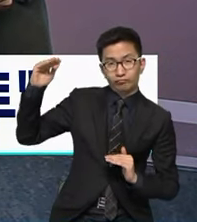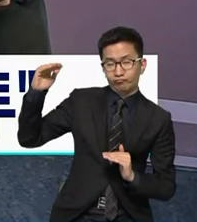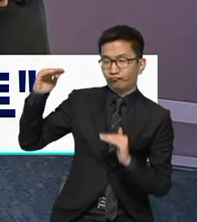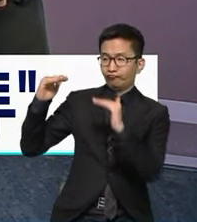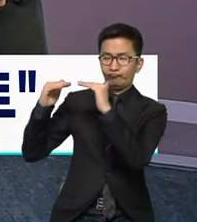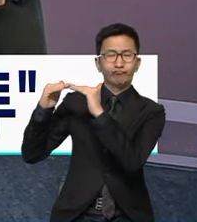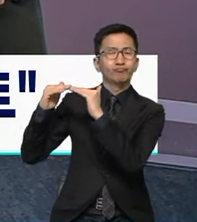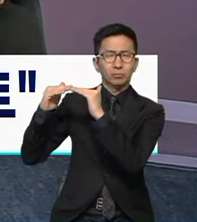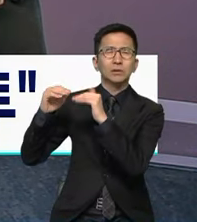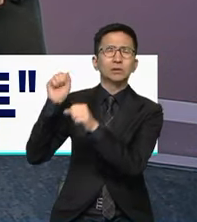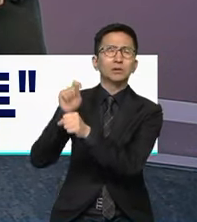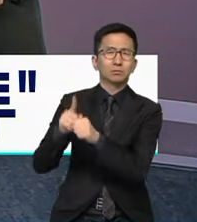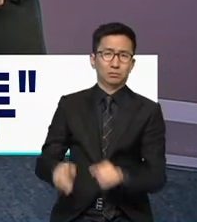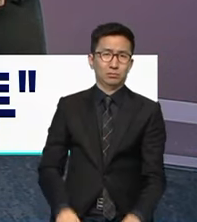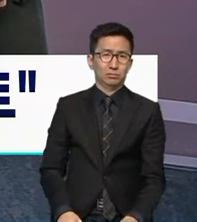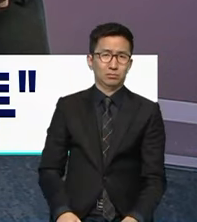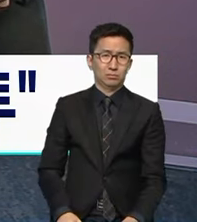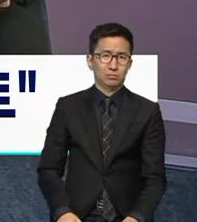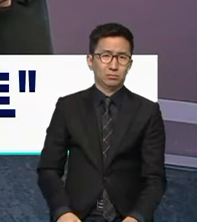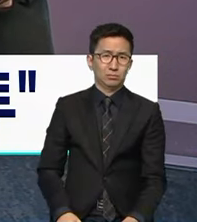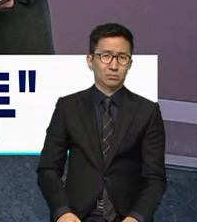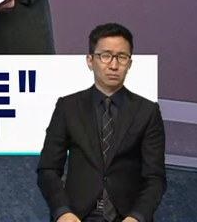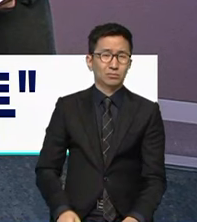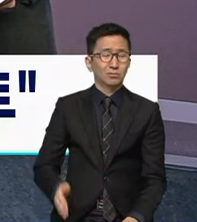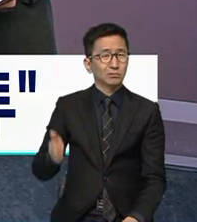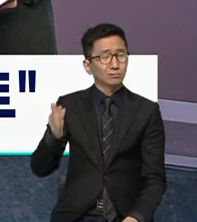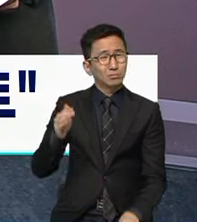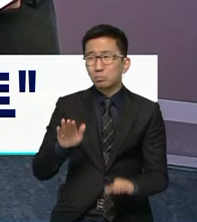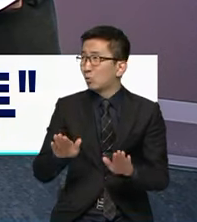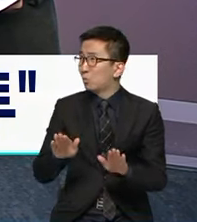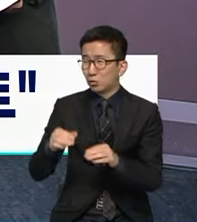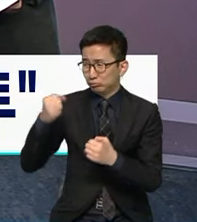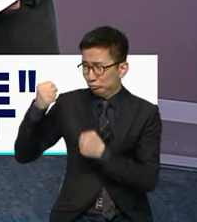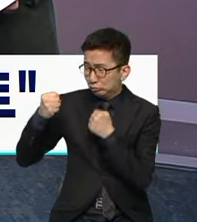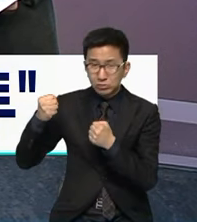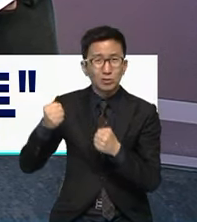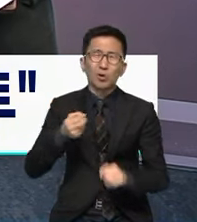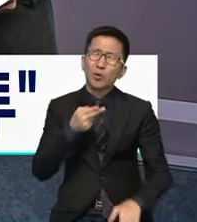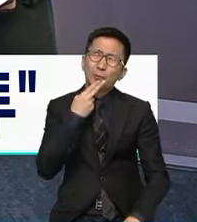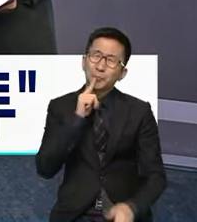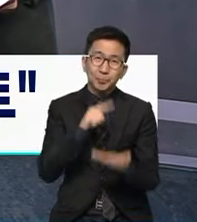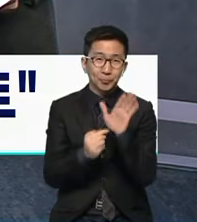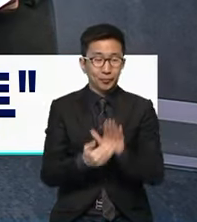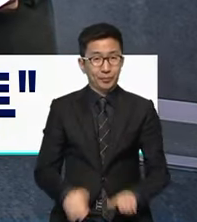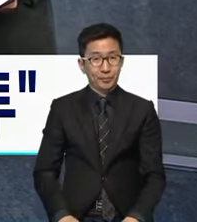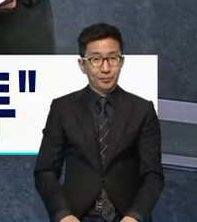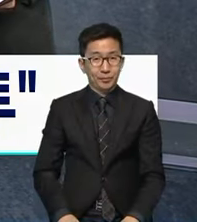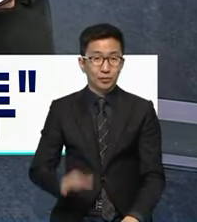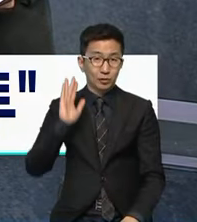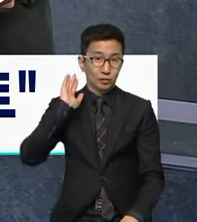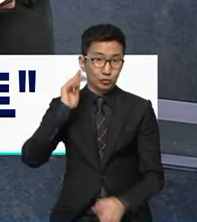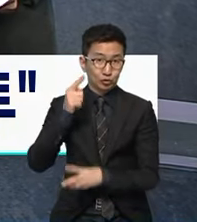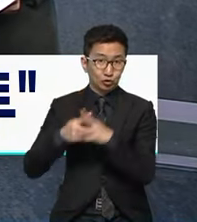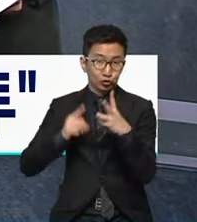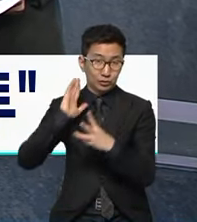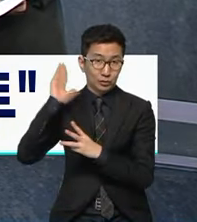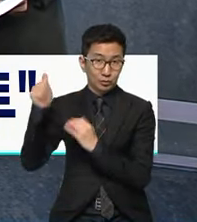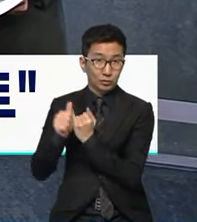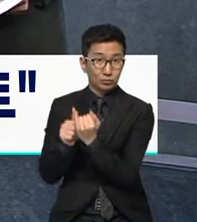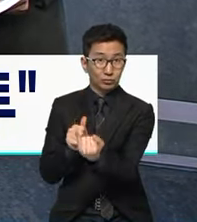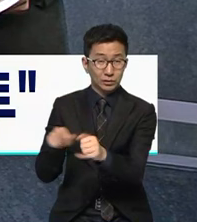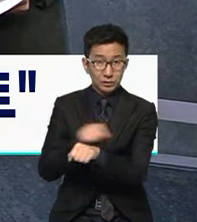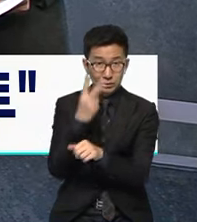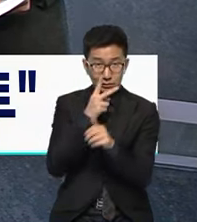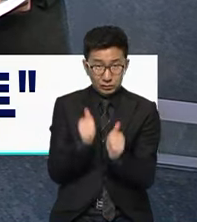관계라며 사극에서나 나오는 궁중 암투는 없다고 답했습니다. 또 김건희 여사 특검법에 대해선 당과